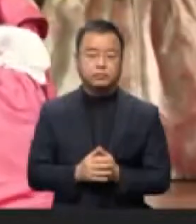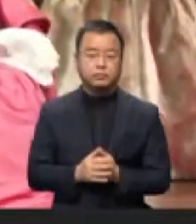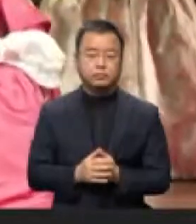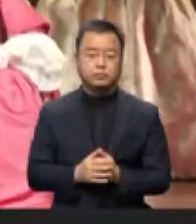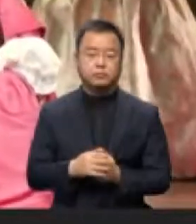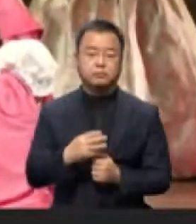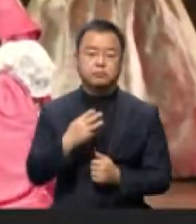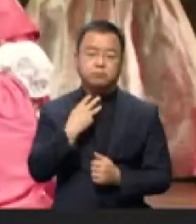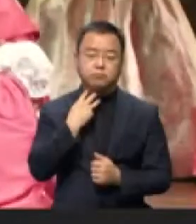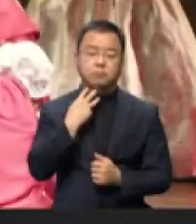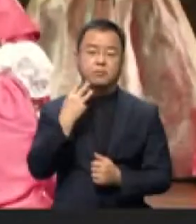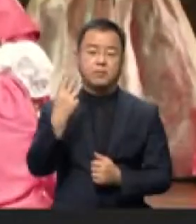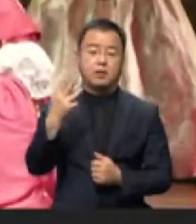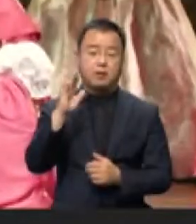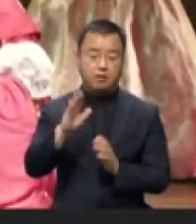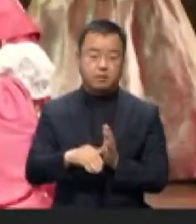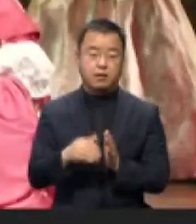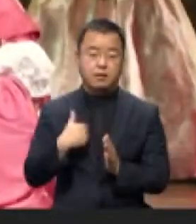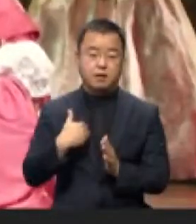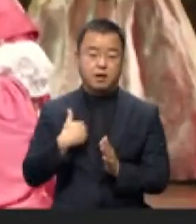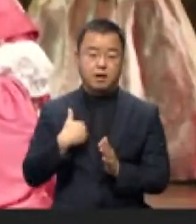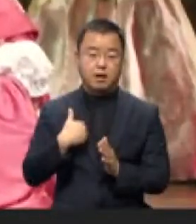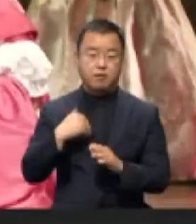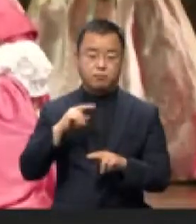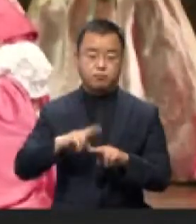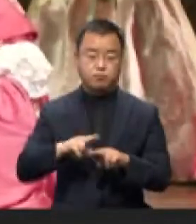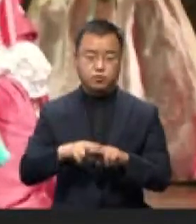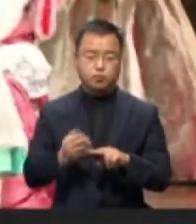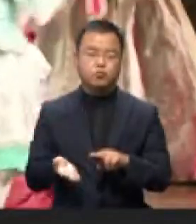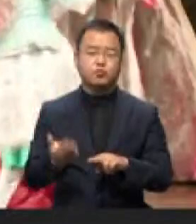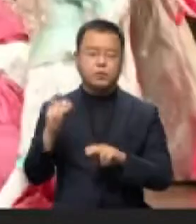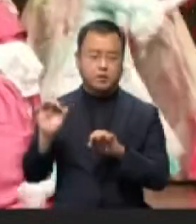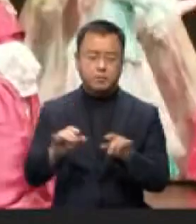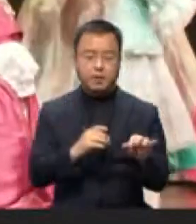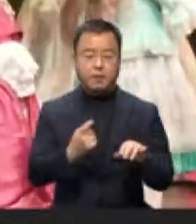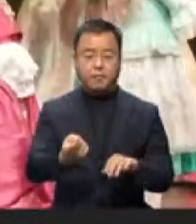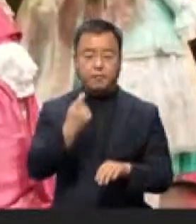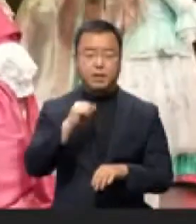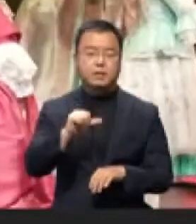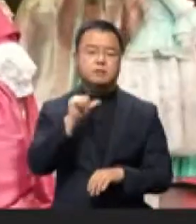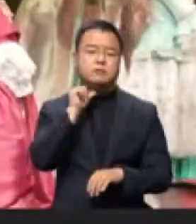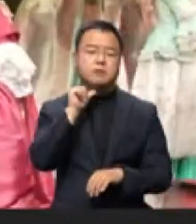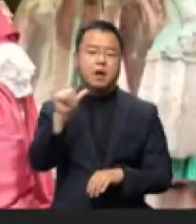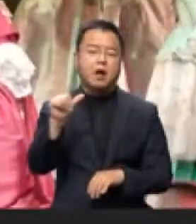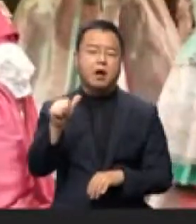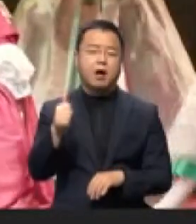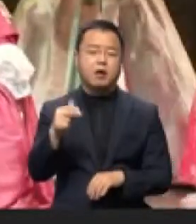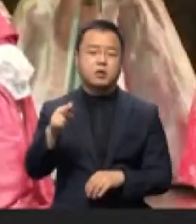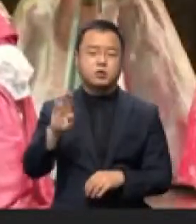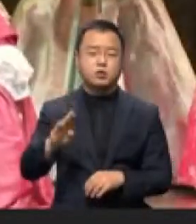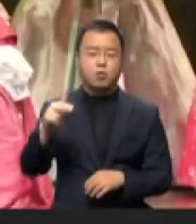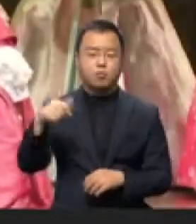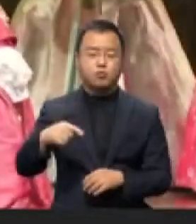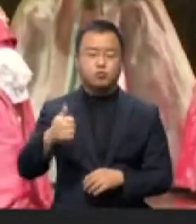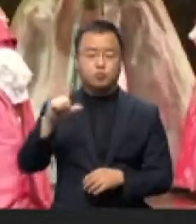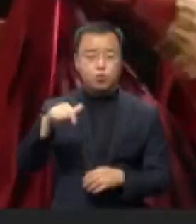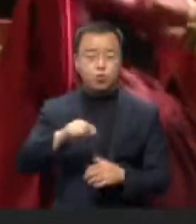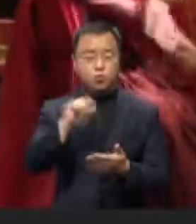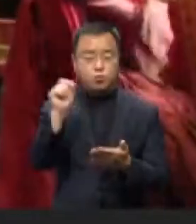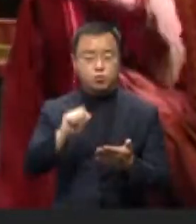제 무릎 위에서 피아노를 배웠죠. 또 5살엔 협주곡을